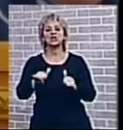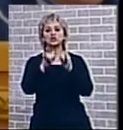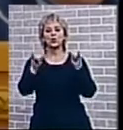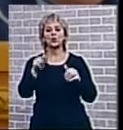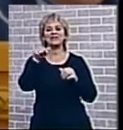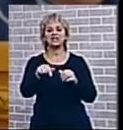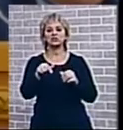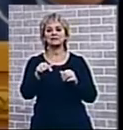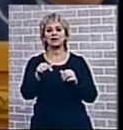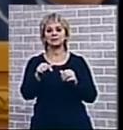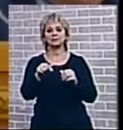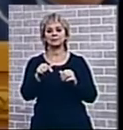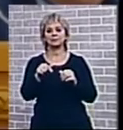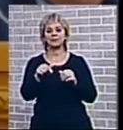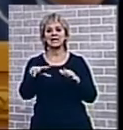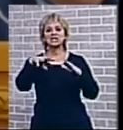увеличиваем